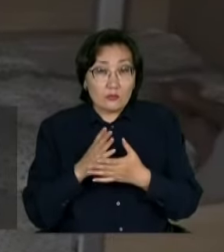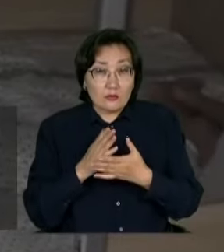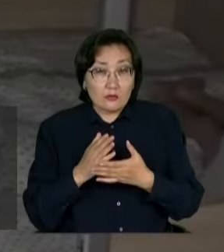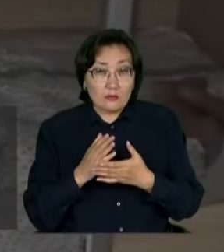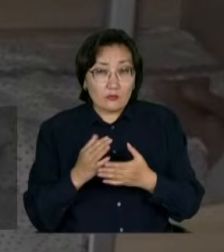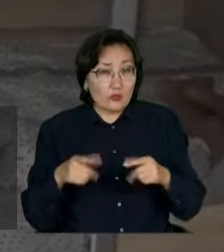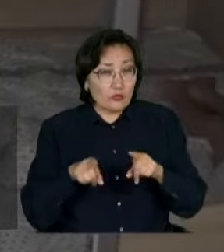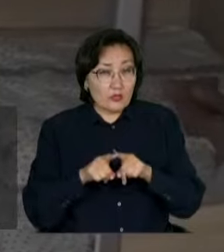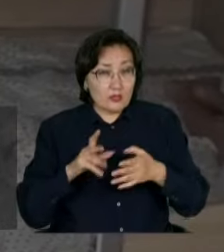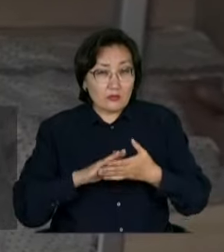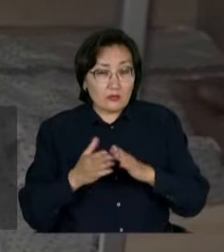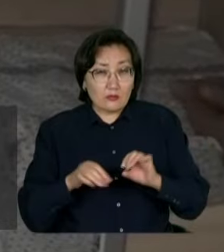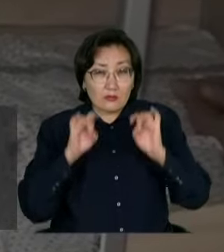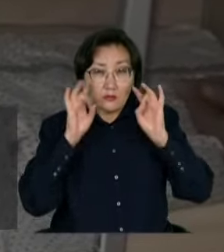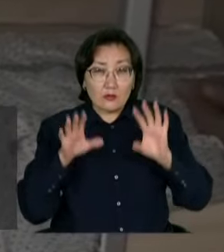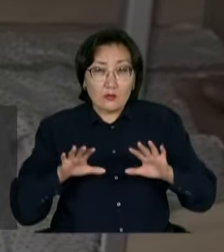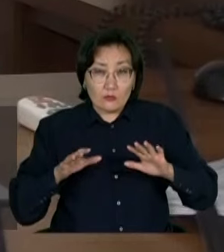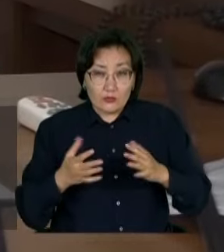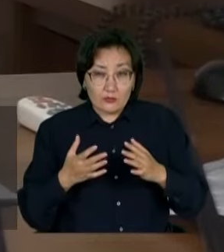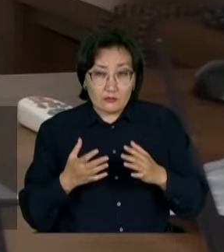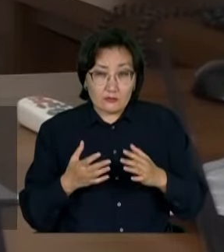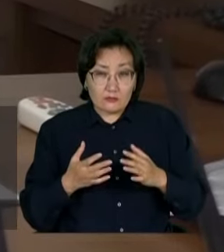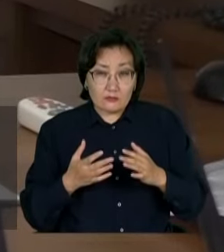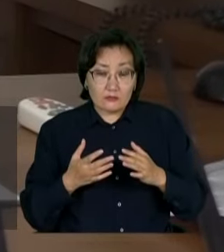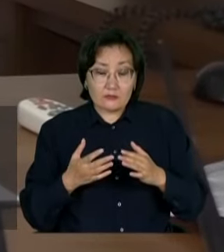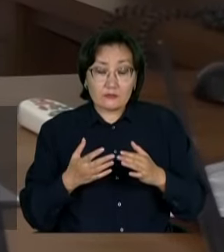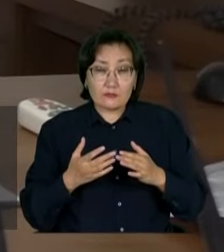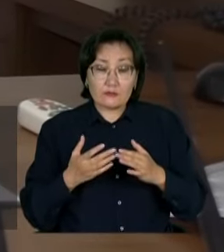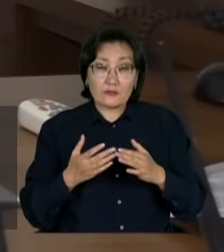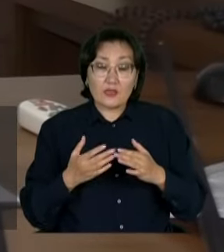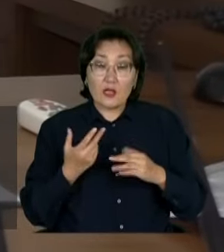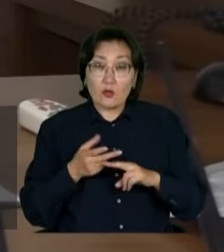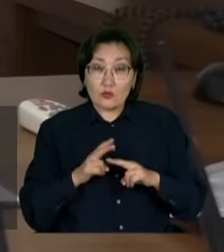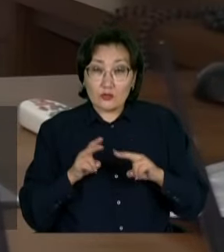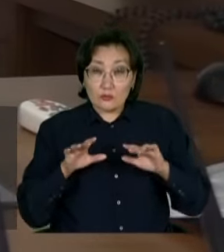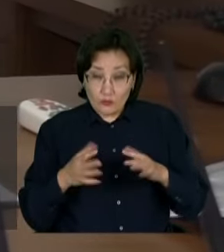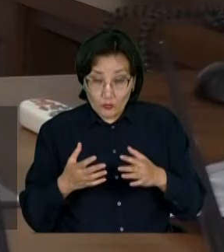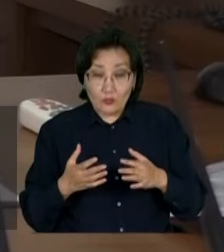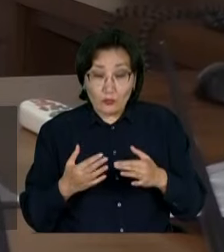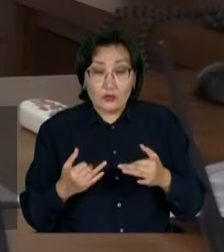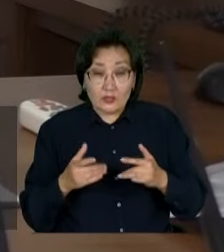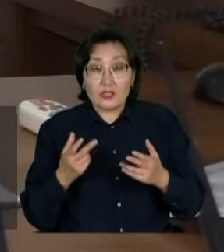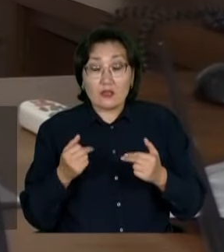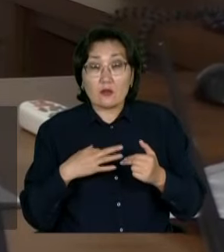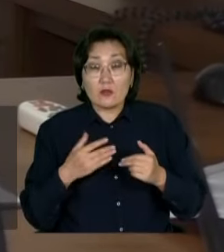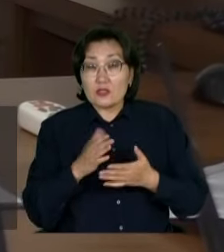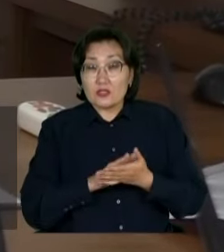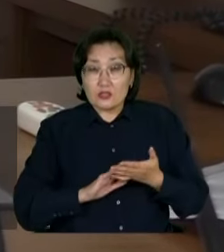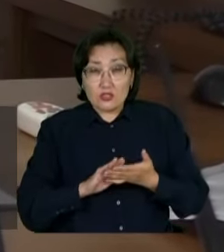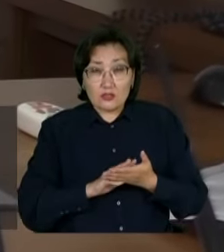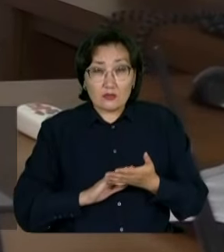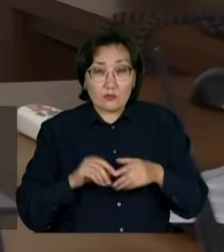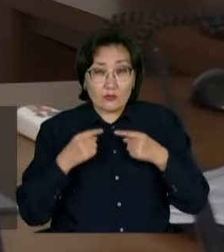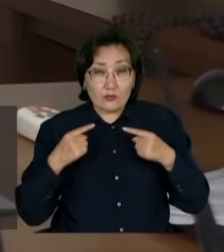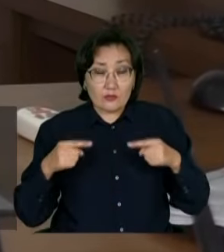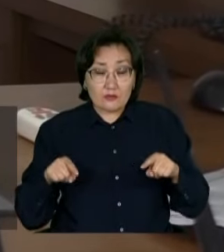келеңсіз жағдай, абайсызда болған келеңсіз жағдай орын алды бізде. Орын алды, оны біз ешқандай басқа